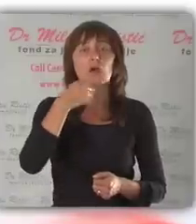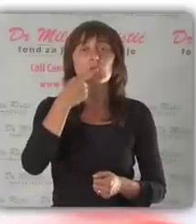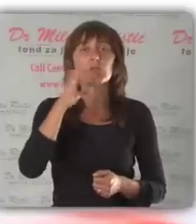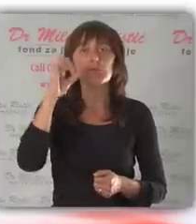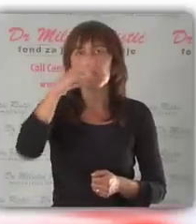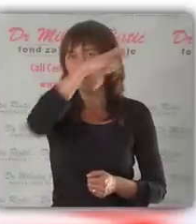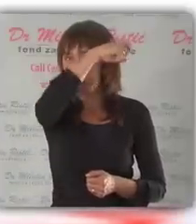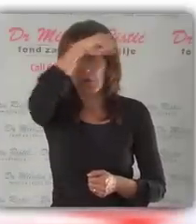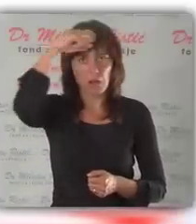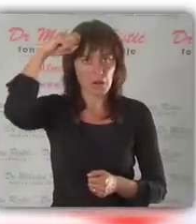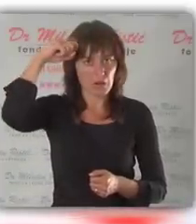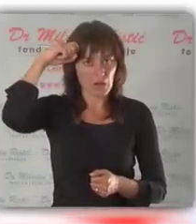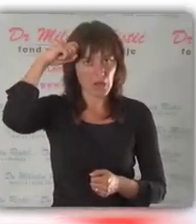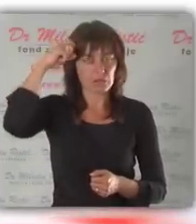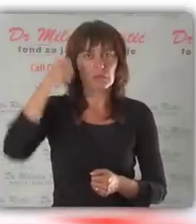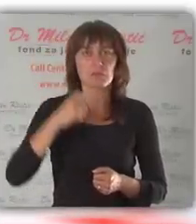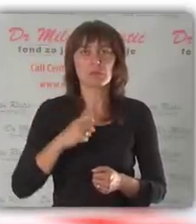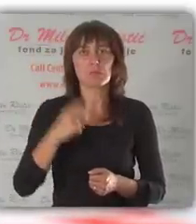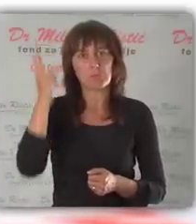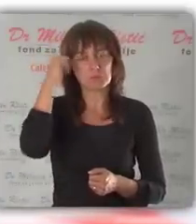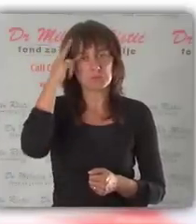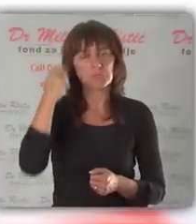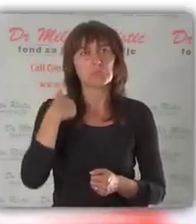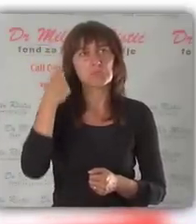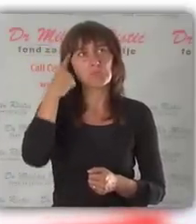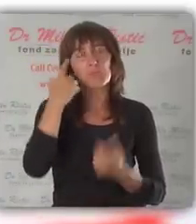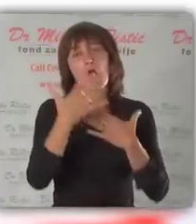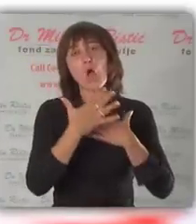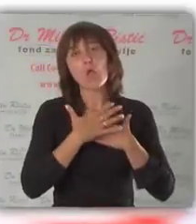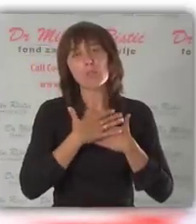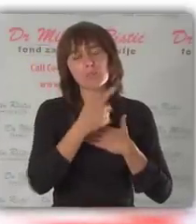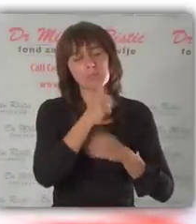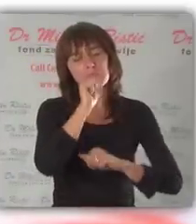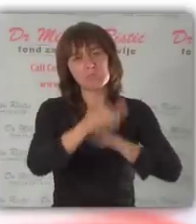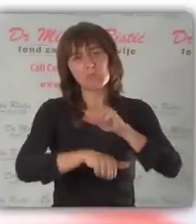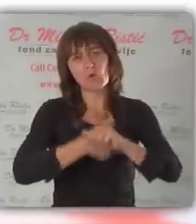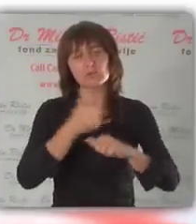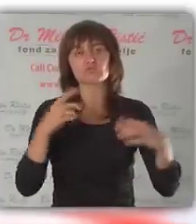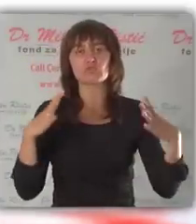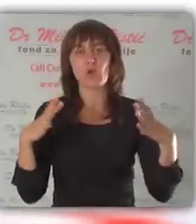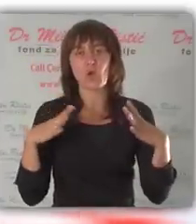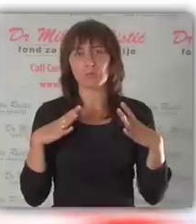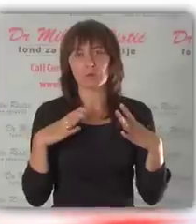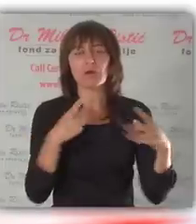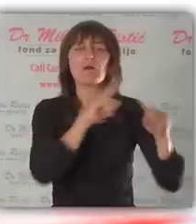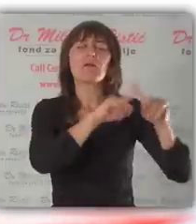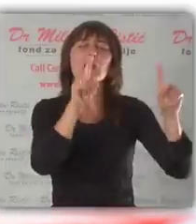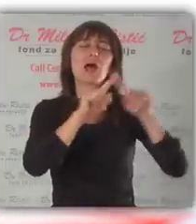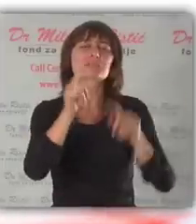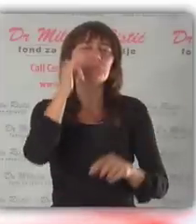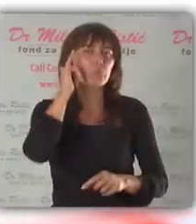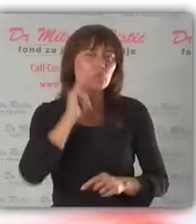kada govorimo o letnim poznanstvima, uglavnom mislimo na romanse koje nastaju u toku godišnjih odmora, odnosno na